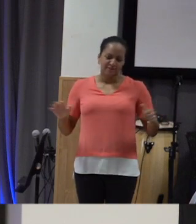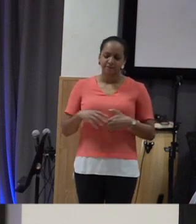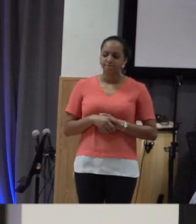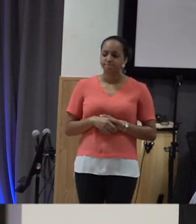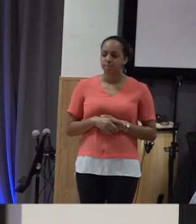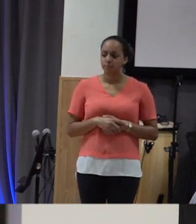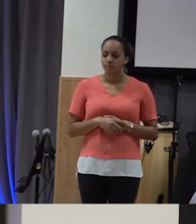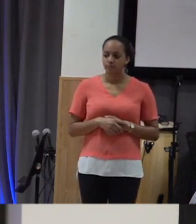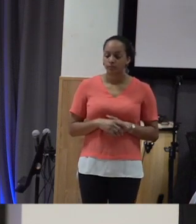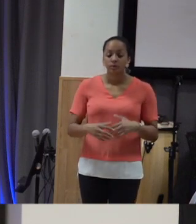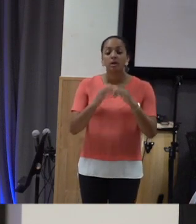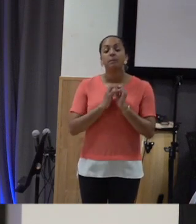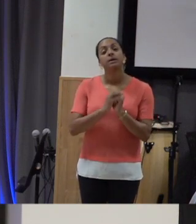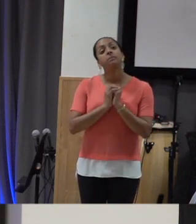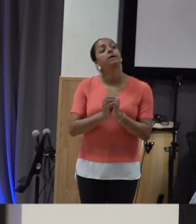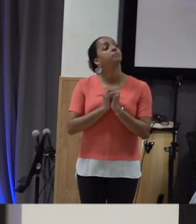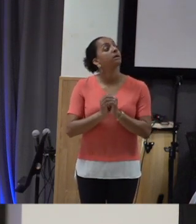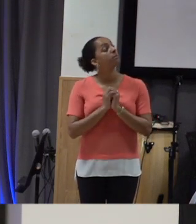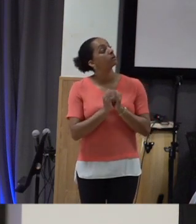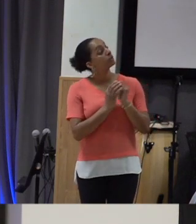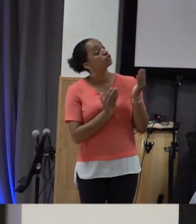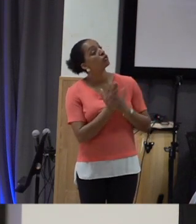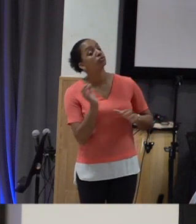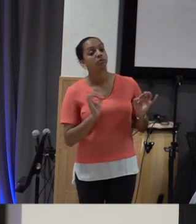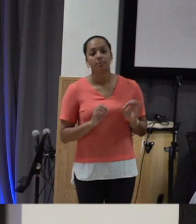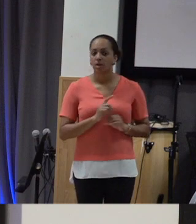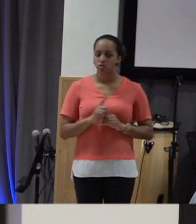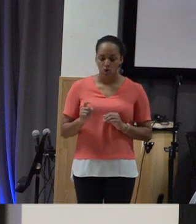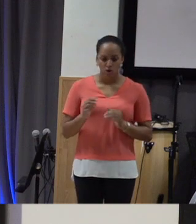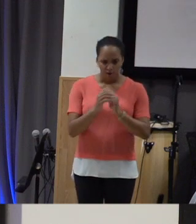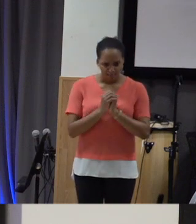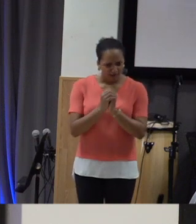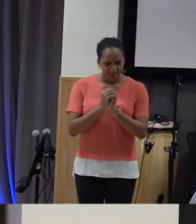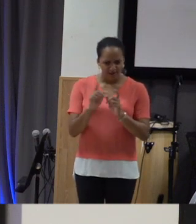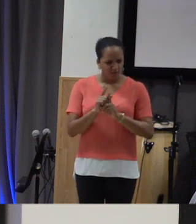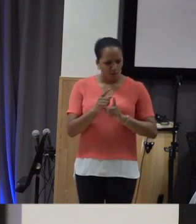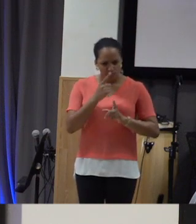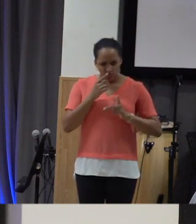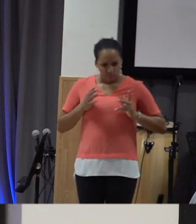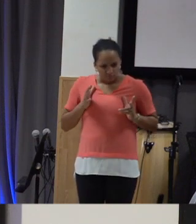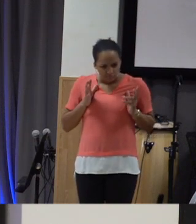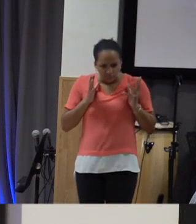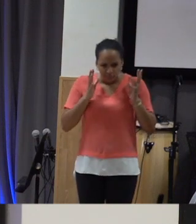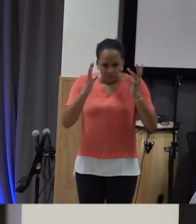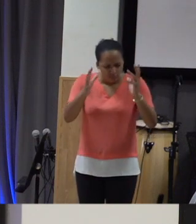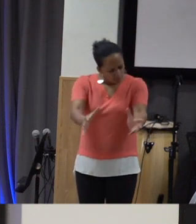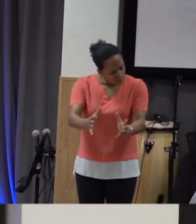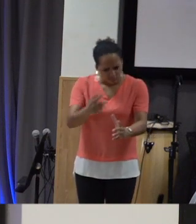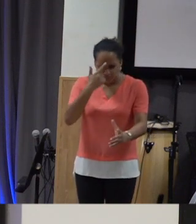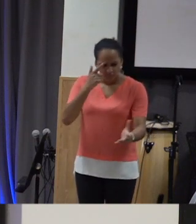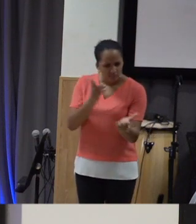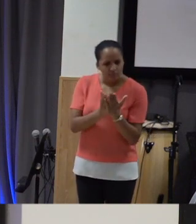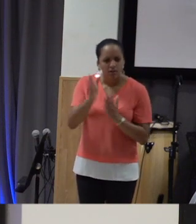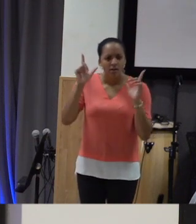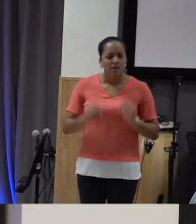Ne priez pas de façon insensée, mais priez de façon audacieuse. Ne priez pas à l'encontre de la parole de Dieu.